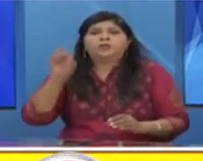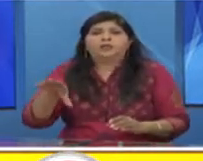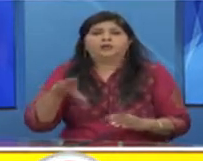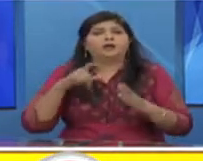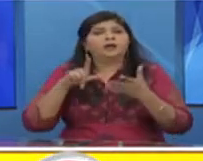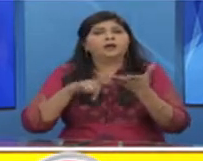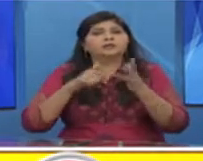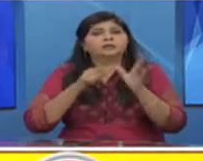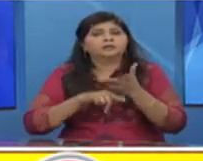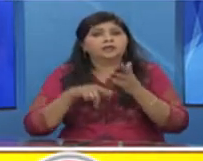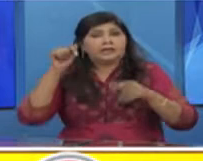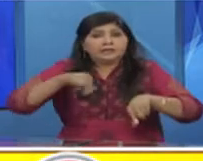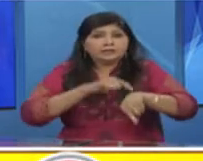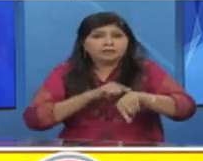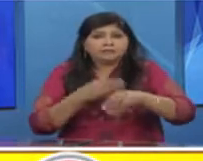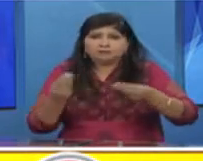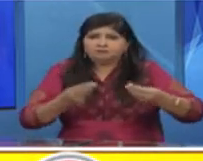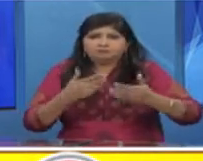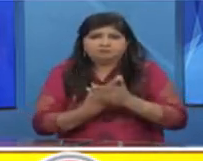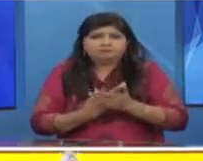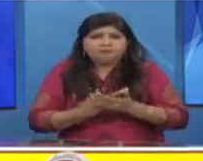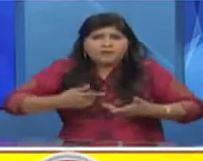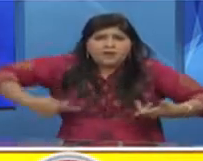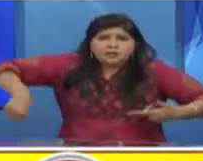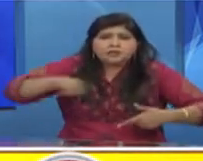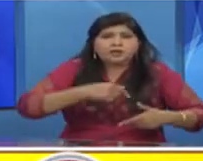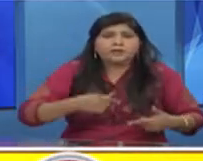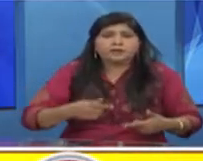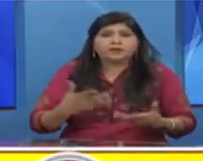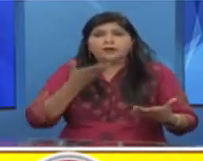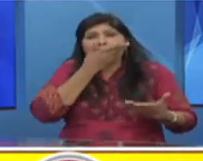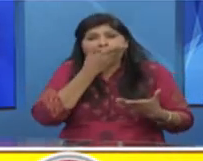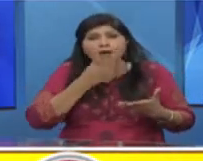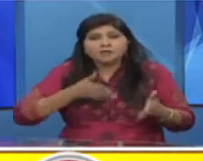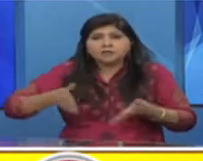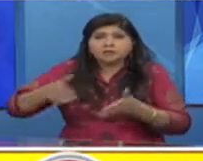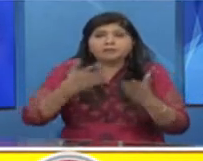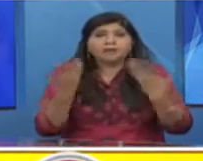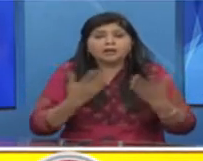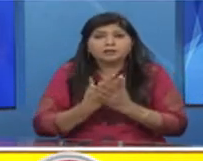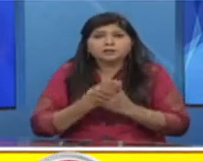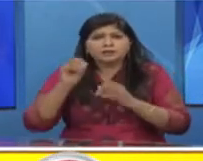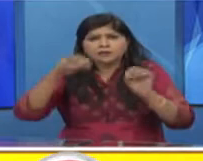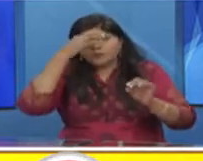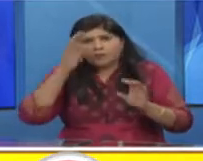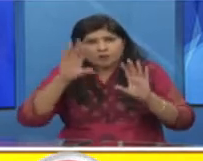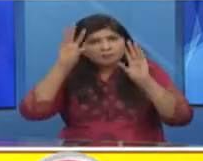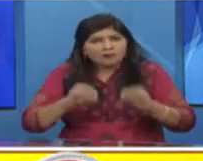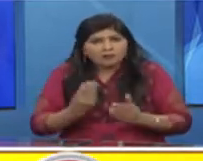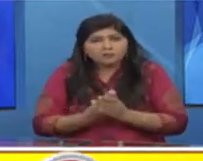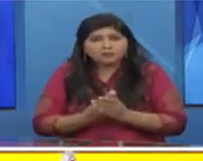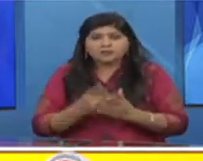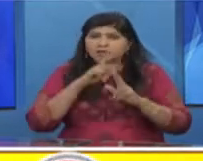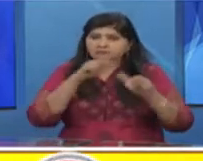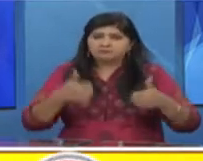इस अवसर का उपयोग उन्होंने शहर में पानी सप्लाई के नेटवर्क को भी सुधारने के लिए किया। यह